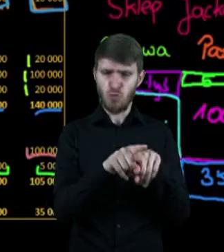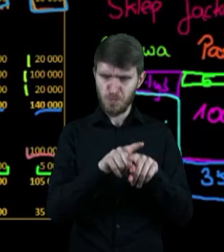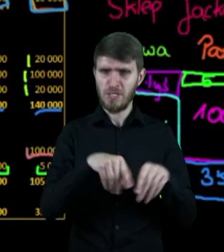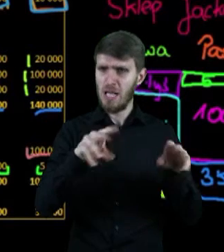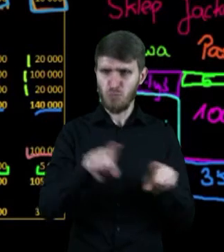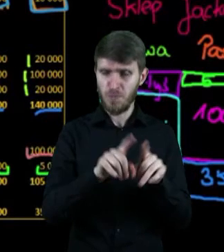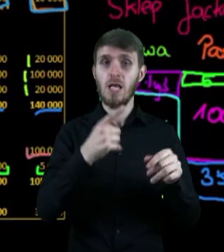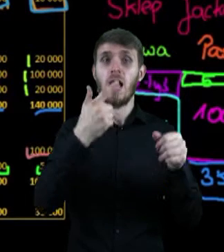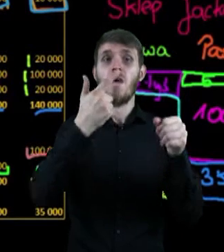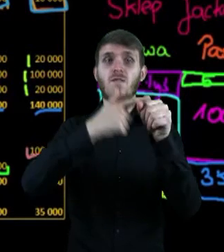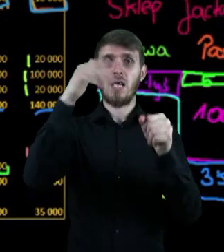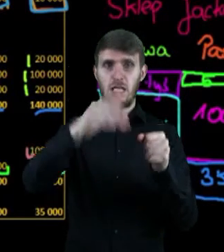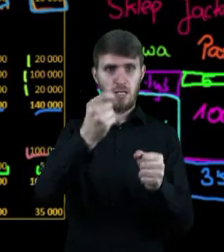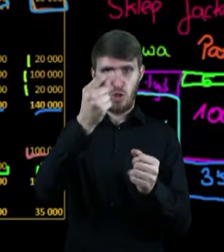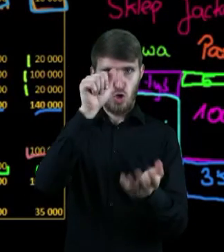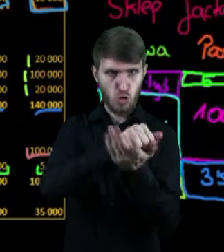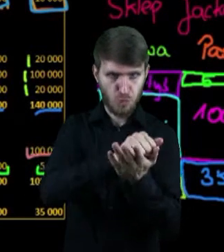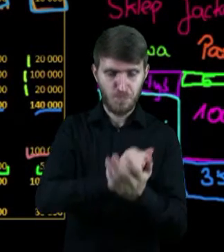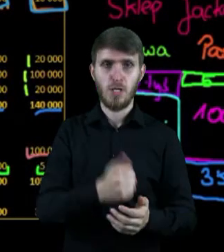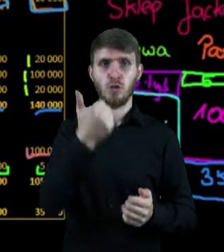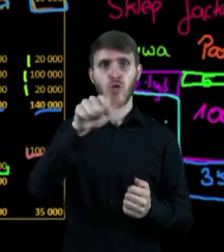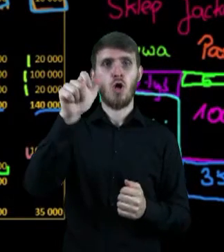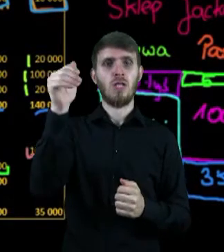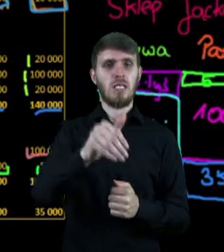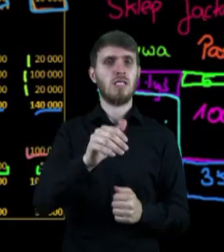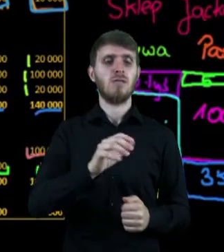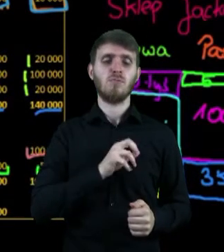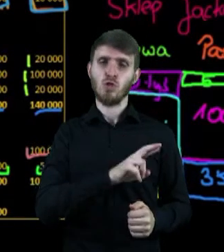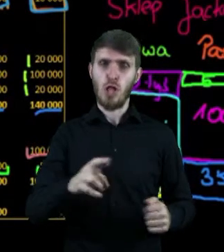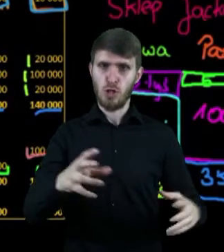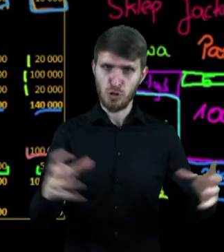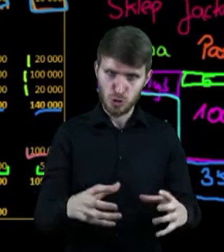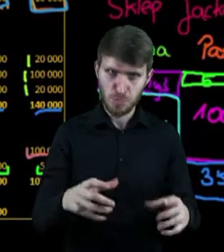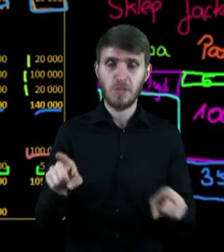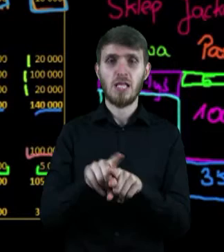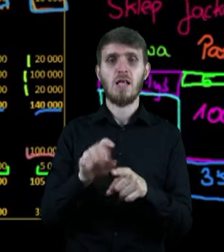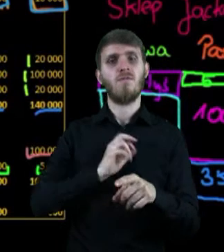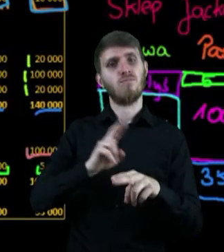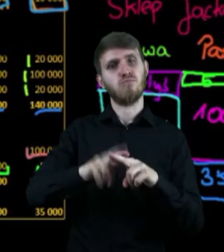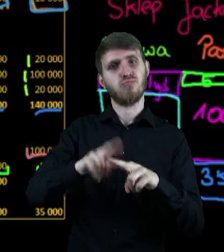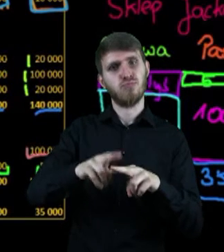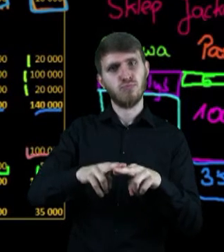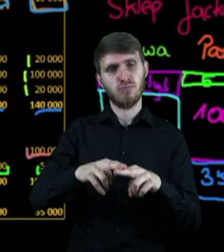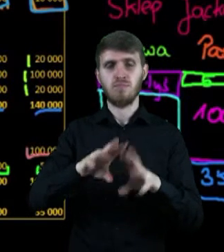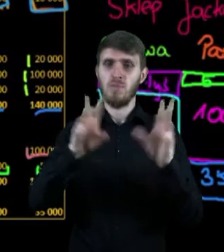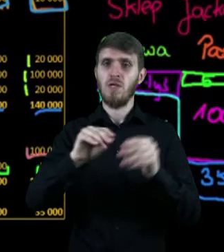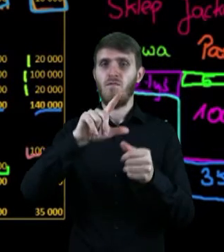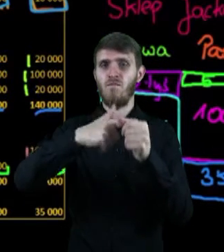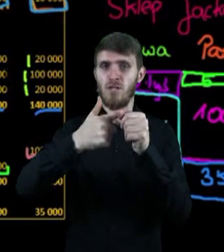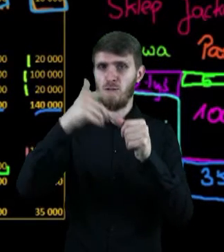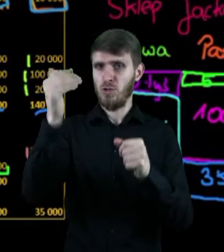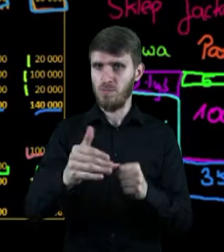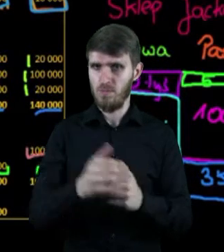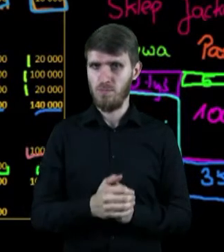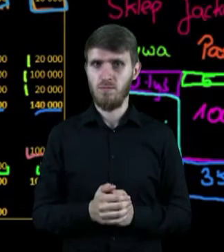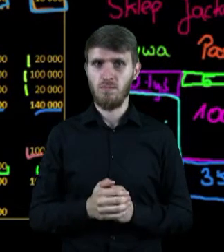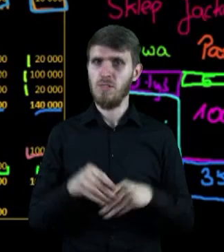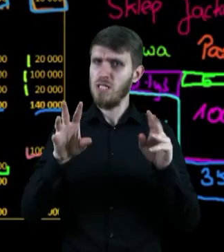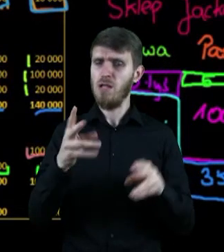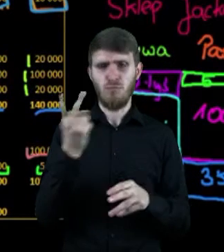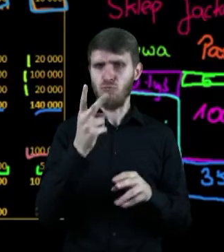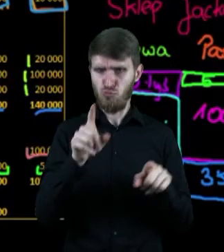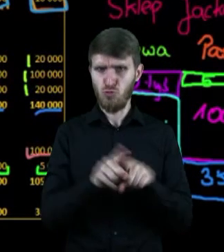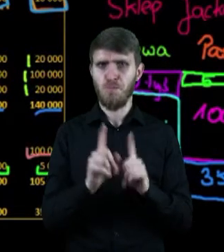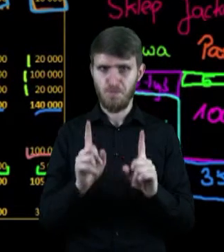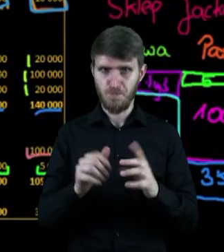Michała to jest, zresztą w przypadku obu sklepów aktywa są takie same. To jest 20 tysięcy w gotówce, 100 tysięcy w towarach